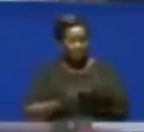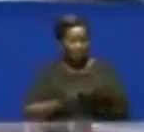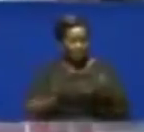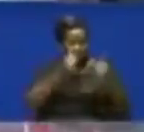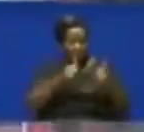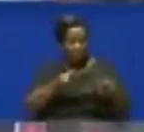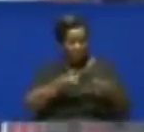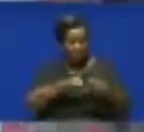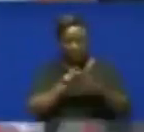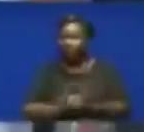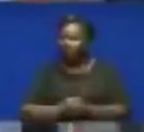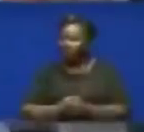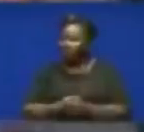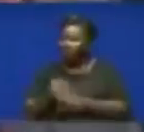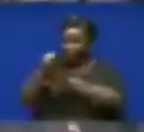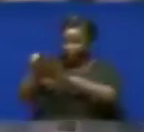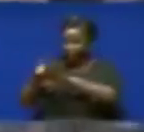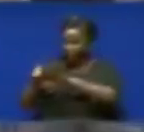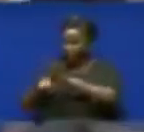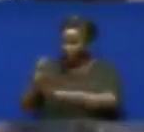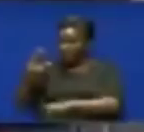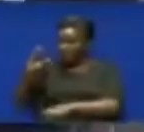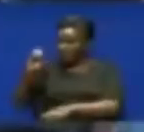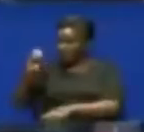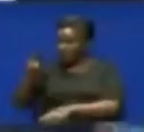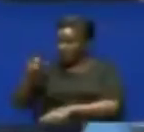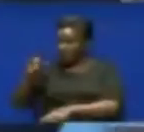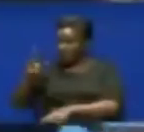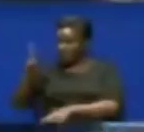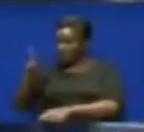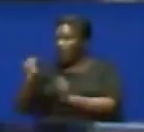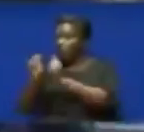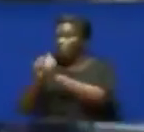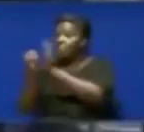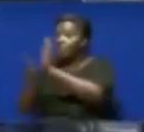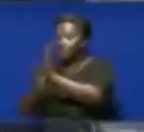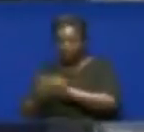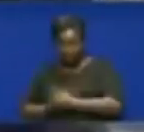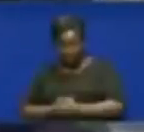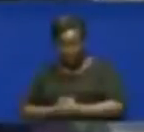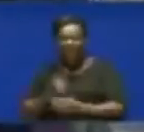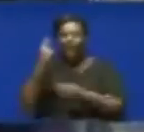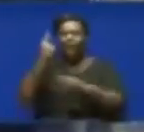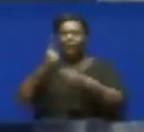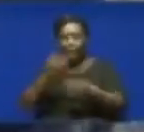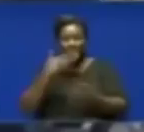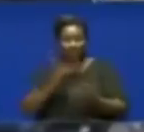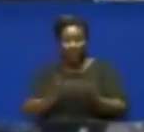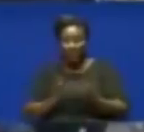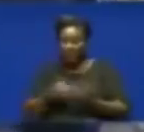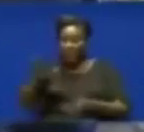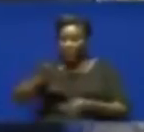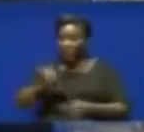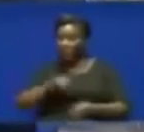Barani Afrika, COVID-19 inatajwa kuwa tishio kwa milango yote minne kuingia barani humo. Uwanja wa ndege wa Oliver Tambo